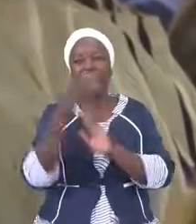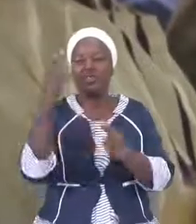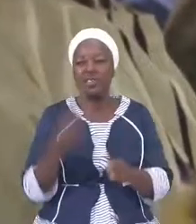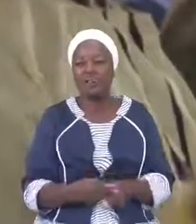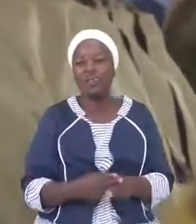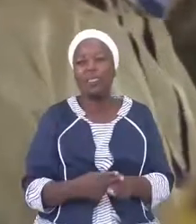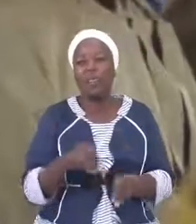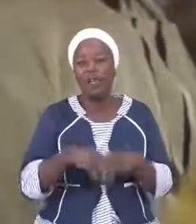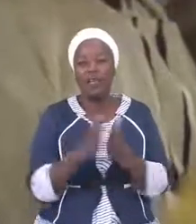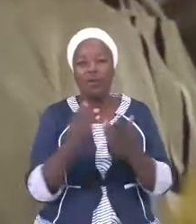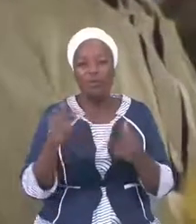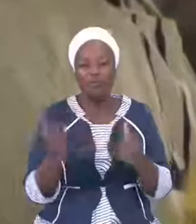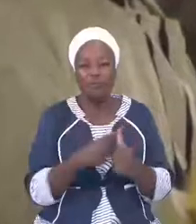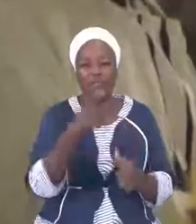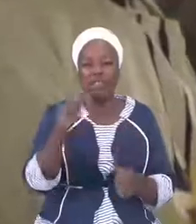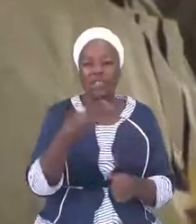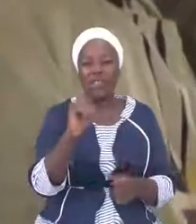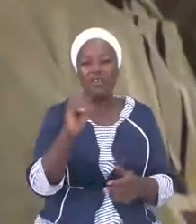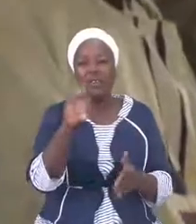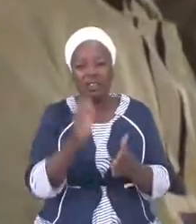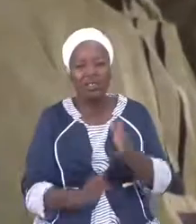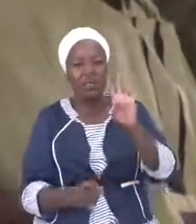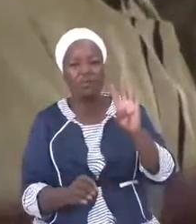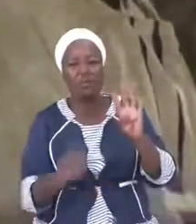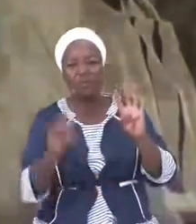doit toujours se produire dans votre vie.